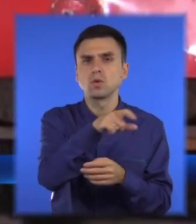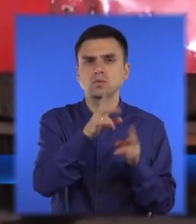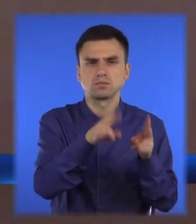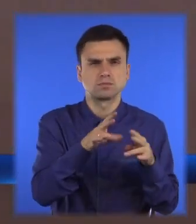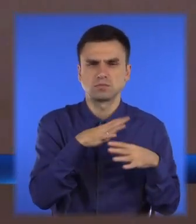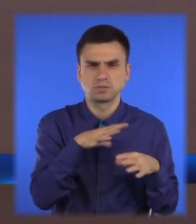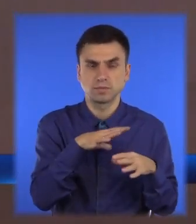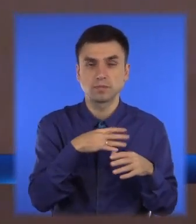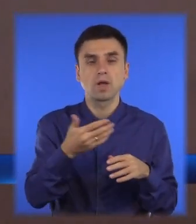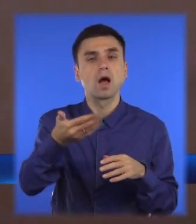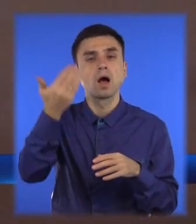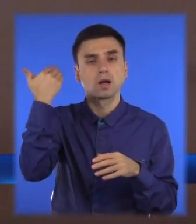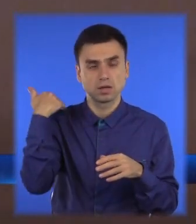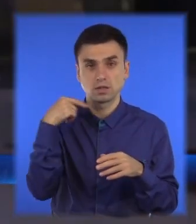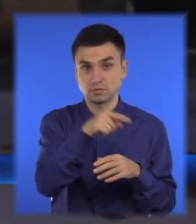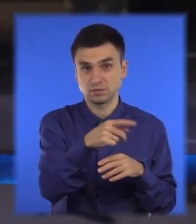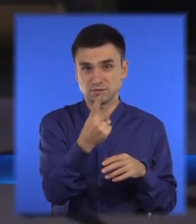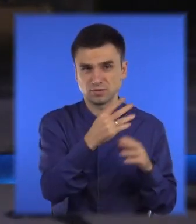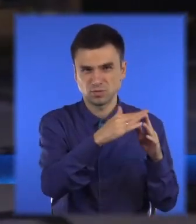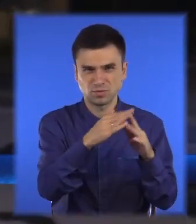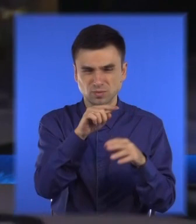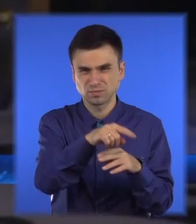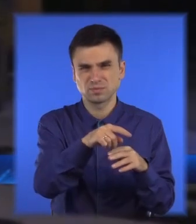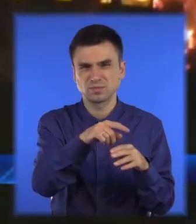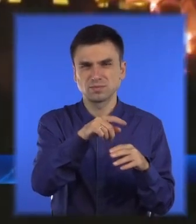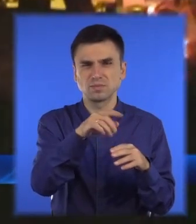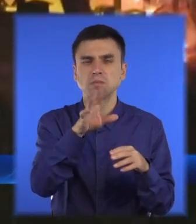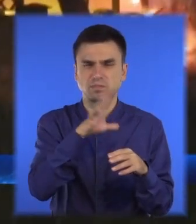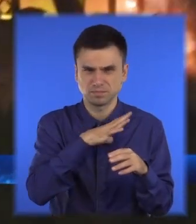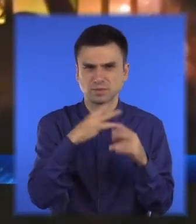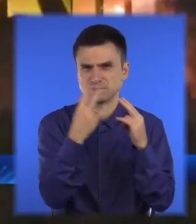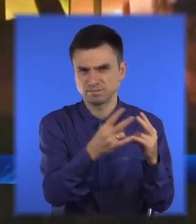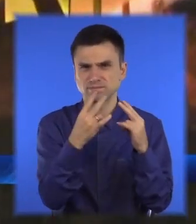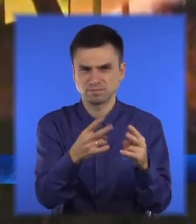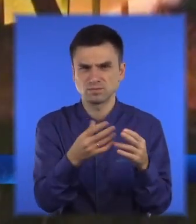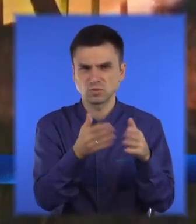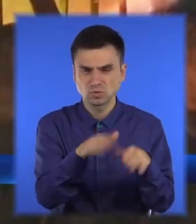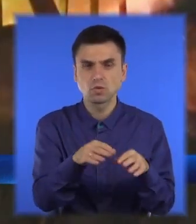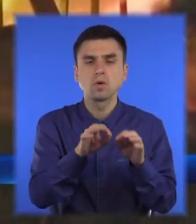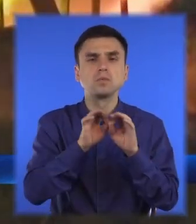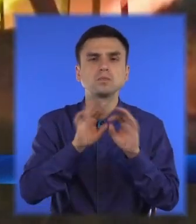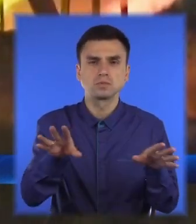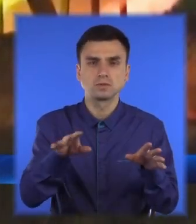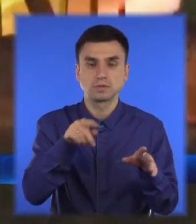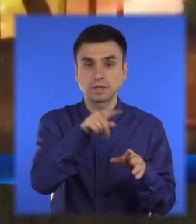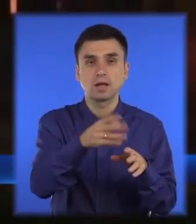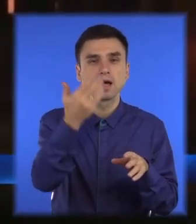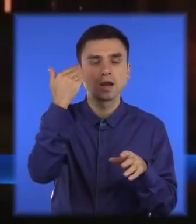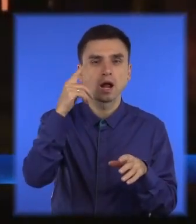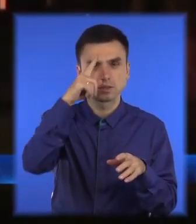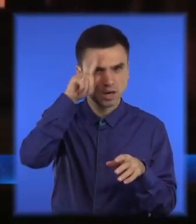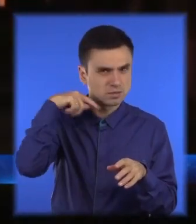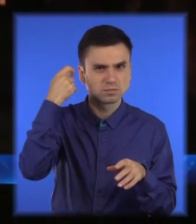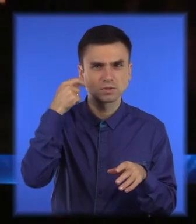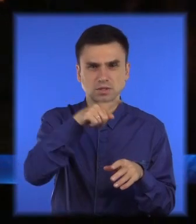напади. Відзначу, в азербайджанській спільноті Кривого Рогу стався розкол після смерті її лідера Джамала